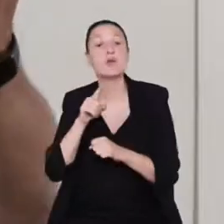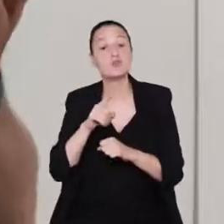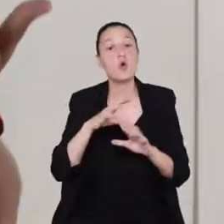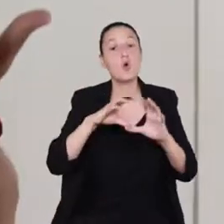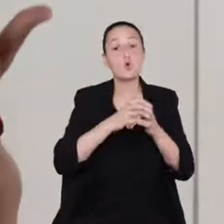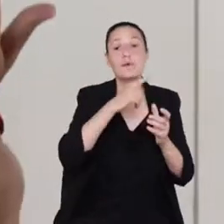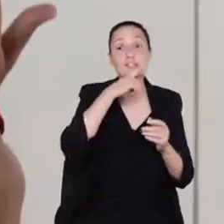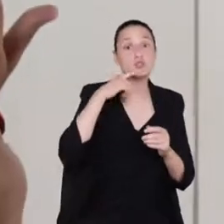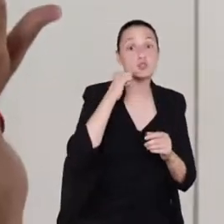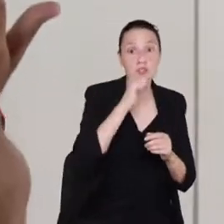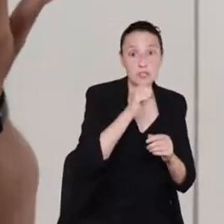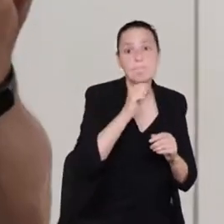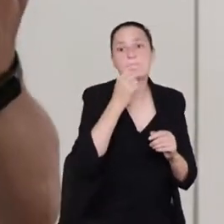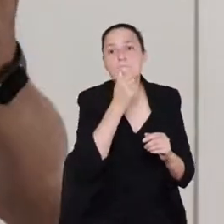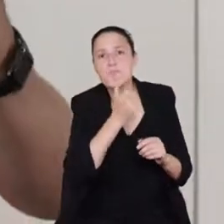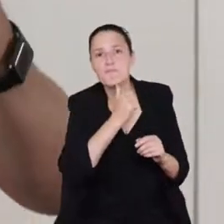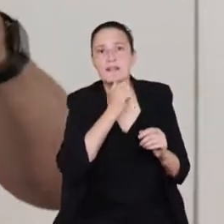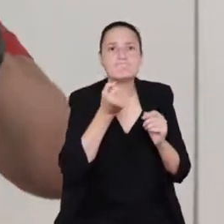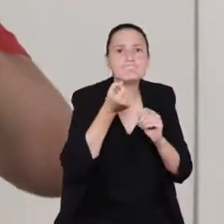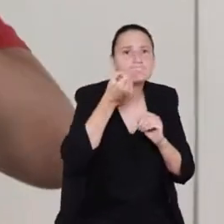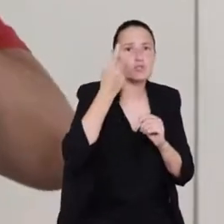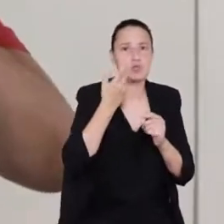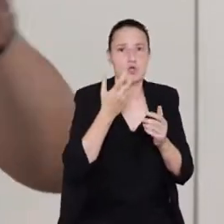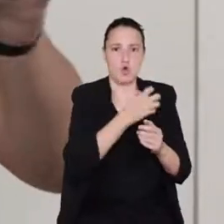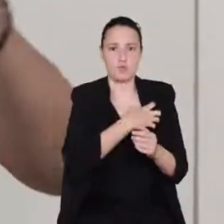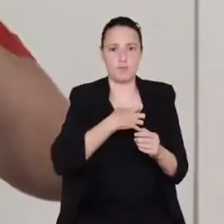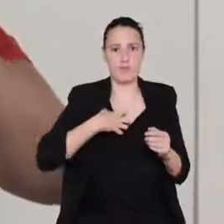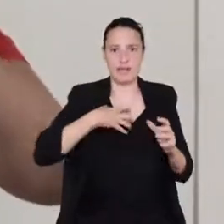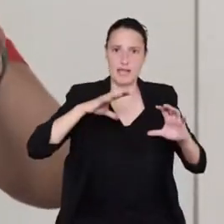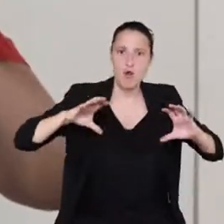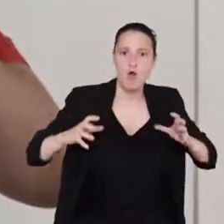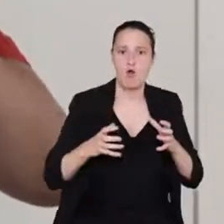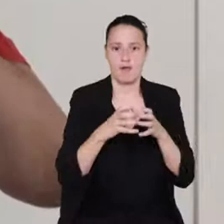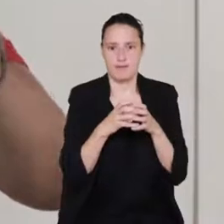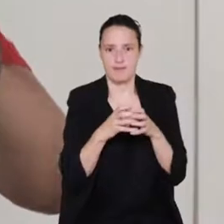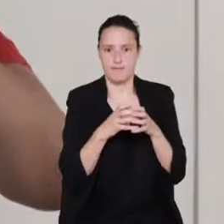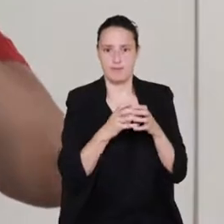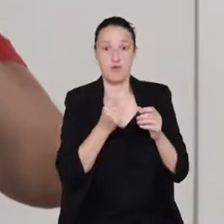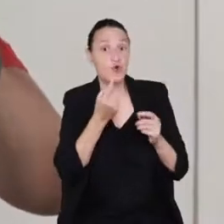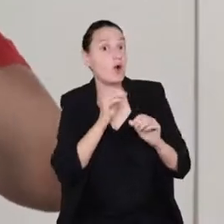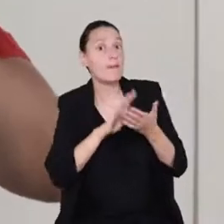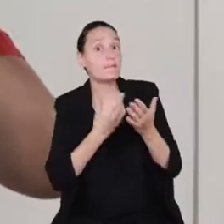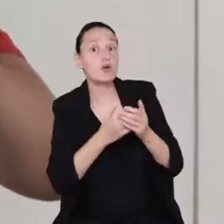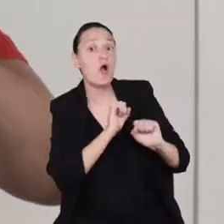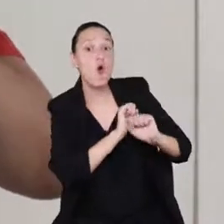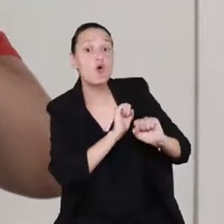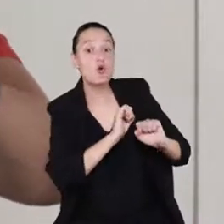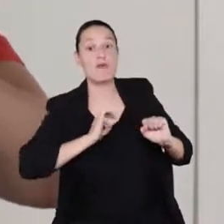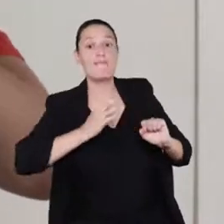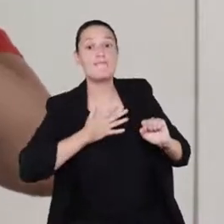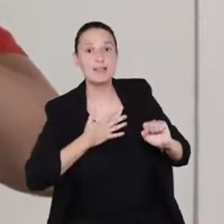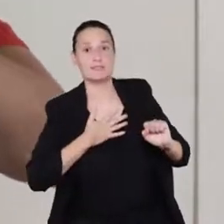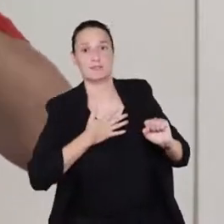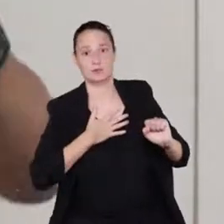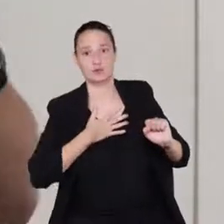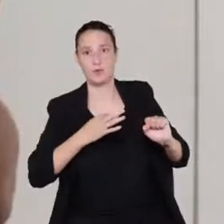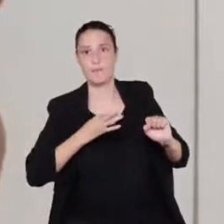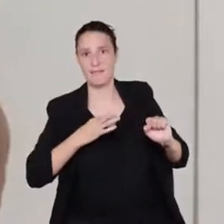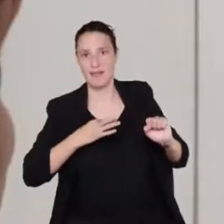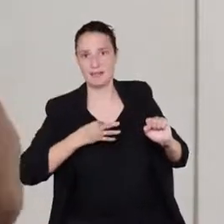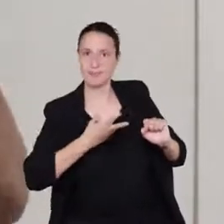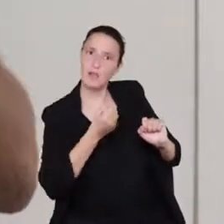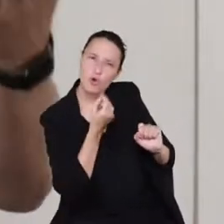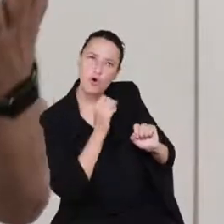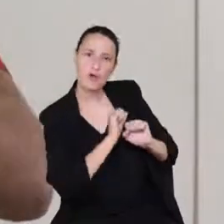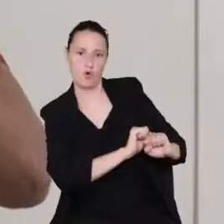wymyślić taki program gospodarki kolektywnej, który by dawał pewną ochronę na przykład nie wiem, własności prywatnej na takim minimalnym poziomie, no